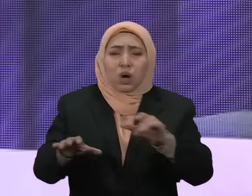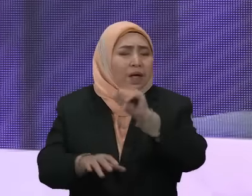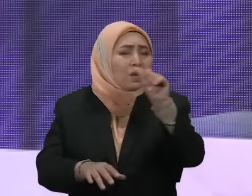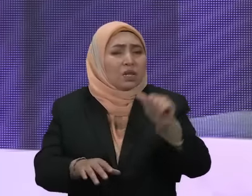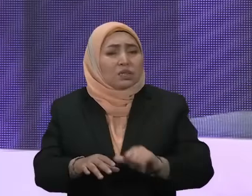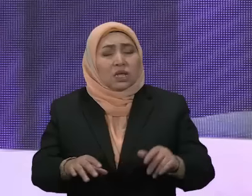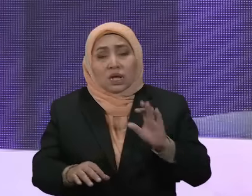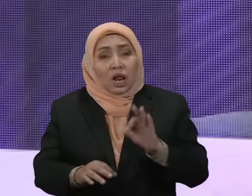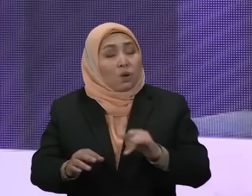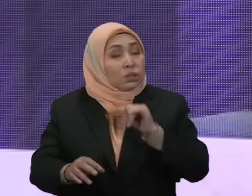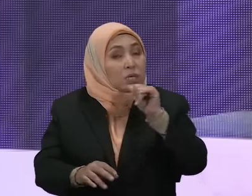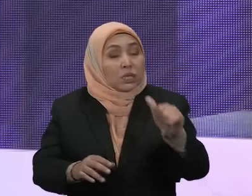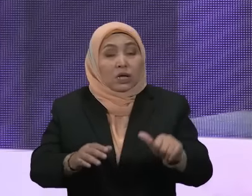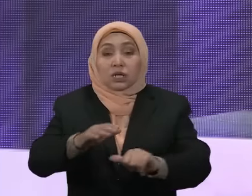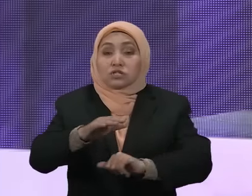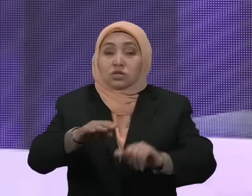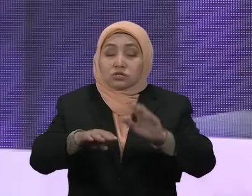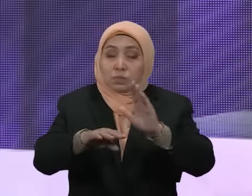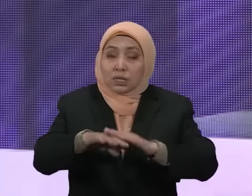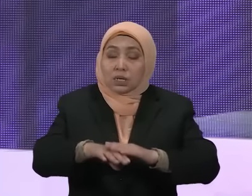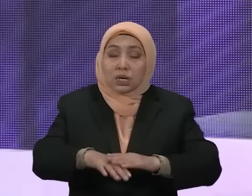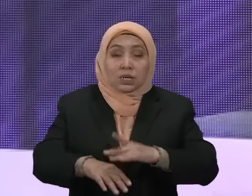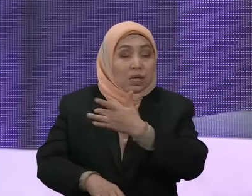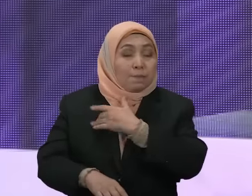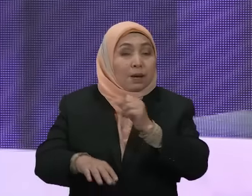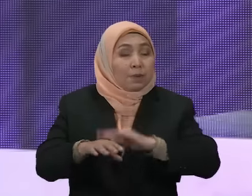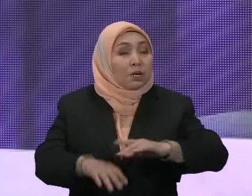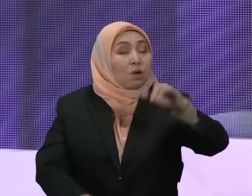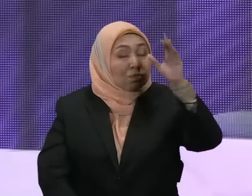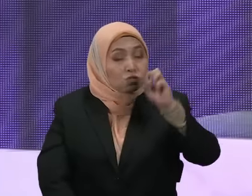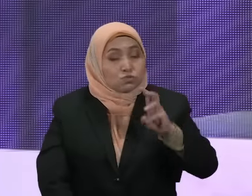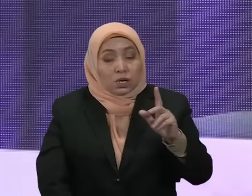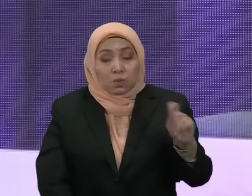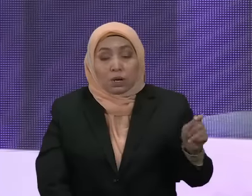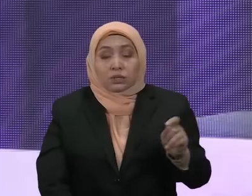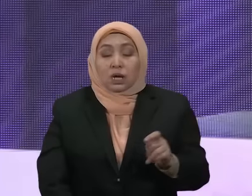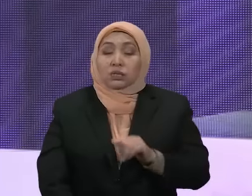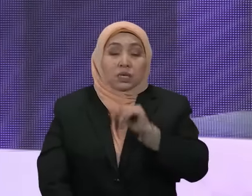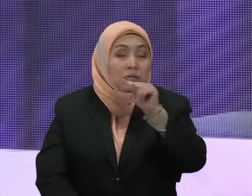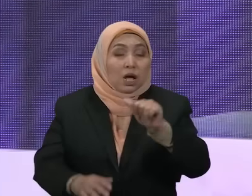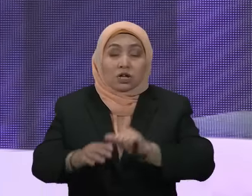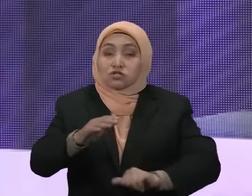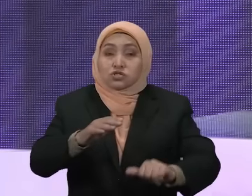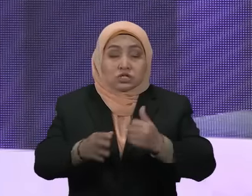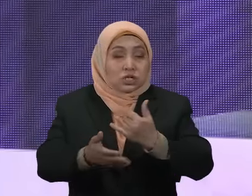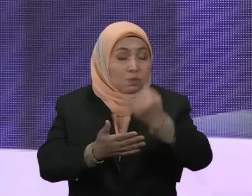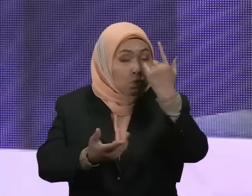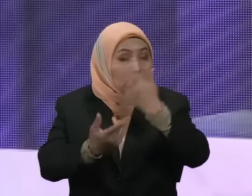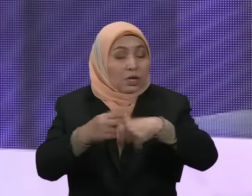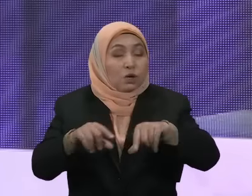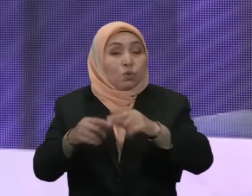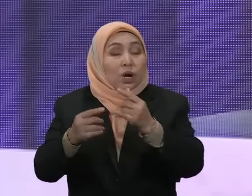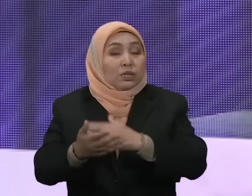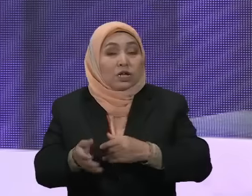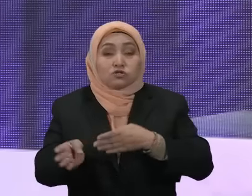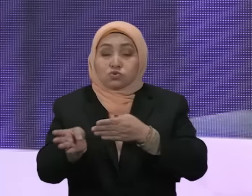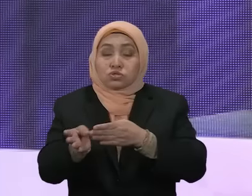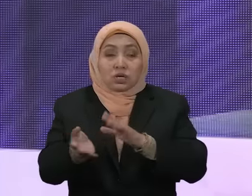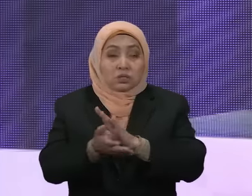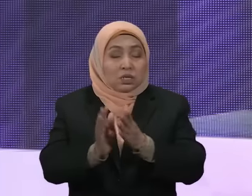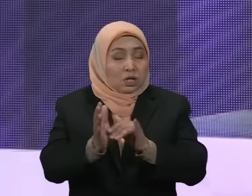sahaja, kalau ianya tidak diasaskan kepada iman kepada Allah Subhanahu Wa Taala, tidak berasaskan ilmu daripada Al-Quran dan Sunnah, maka